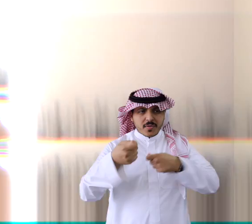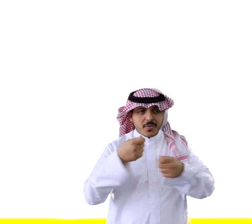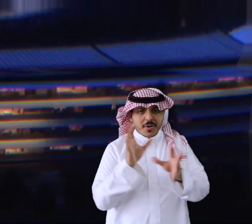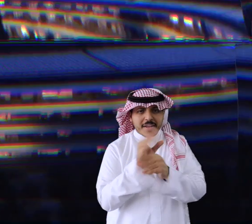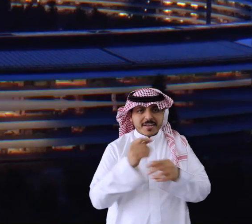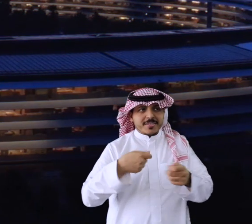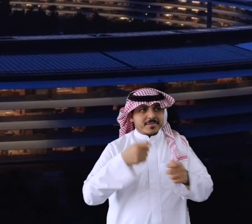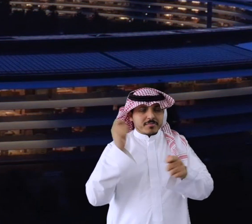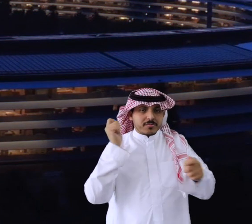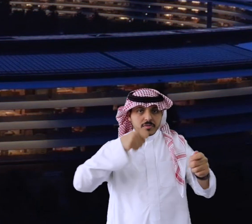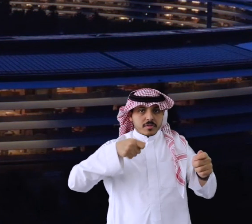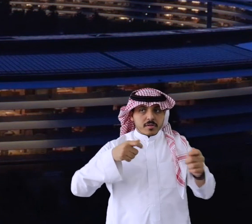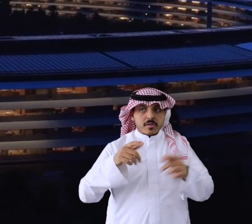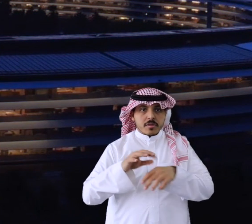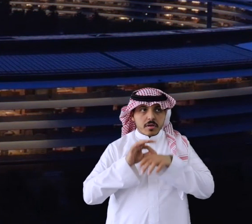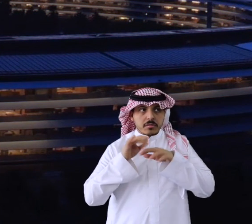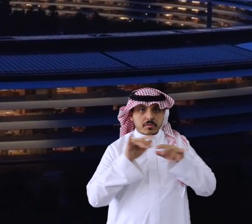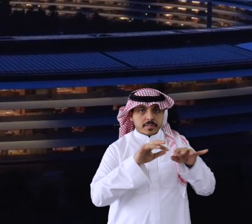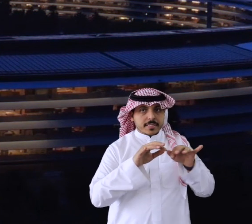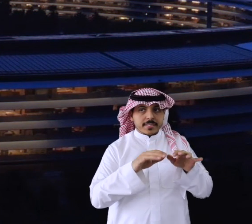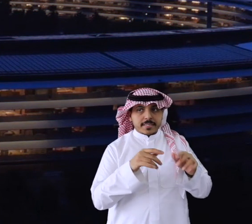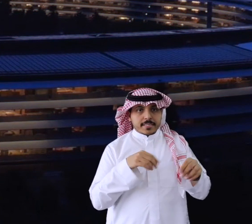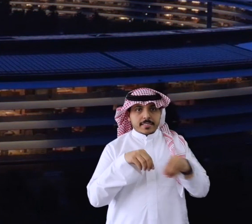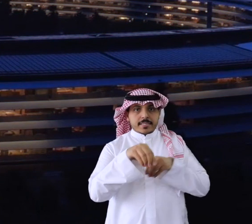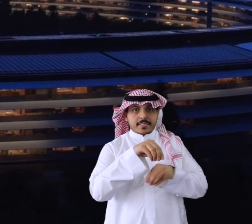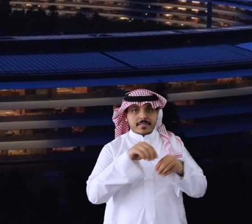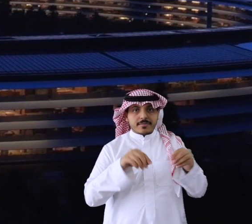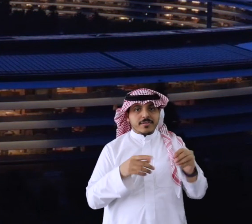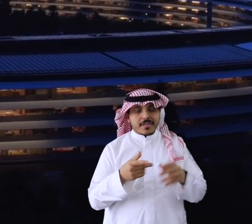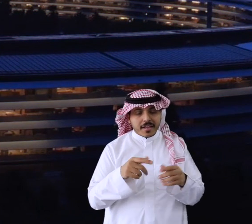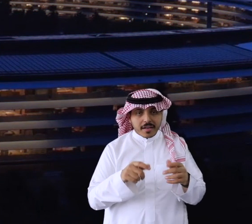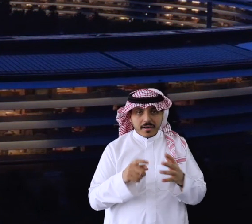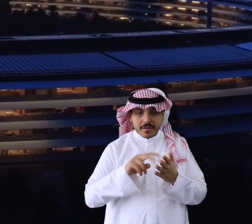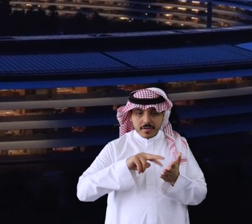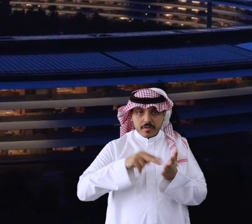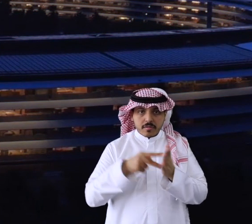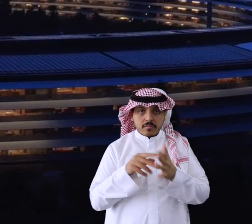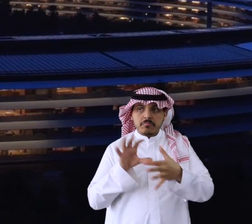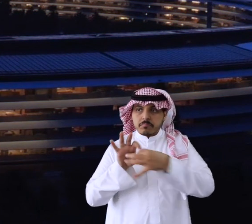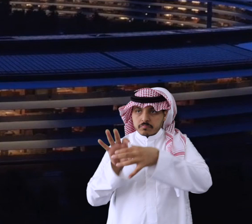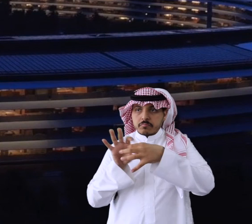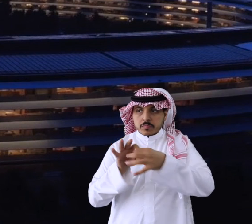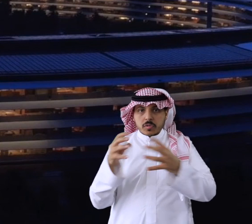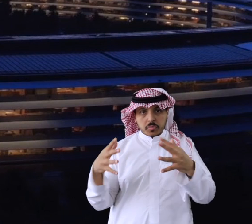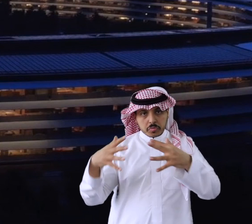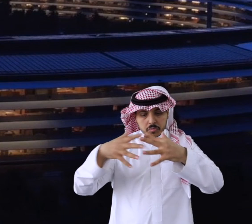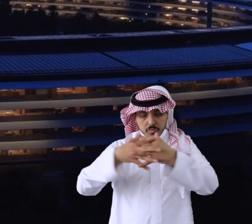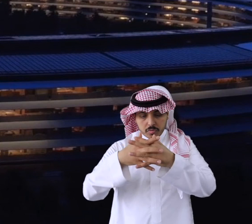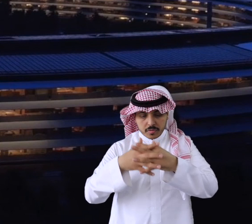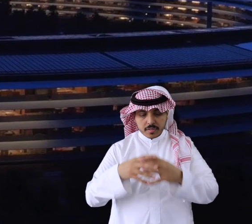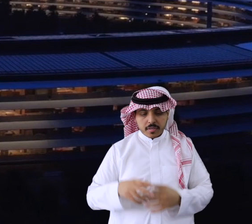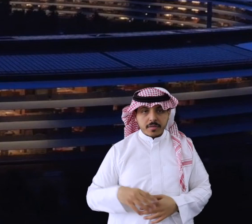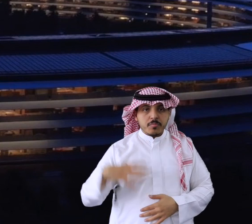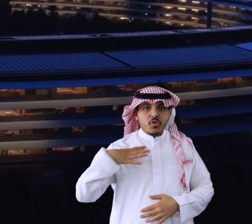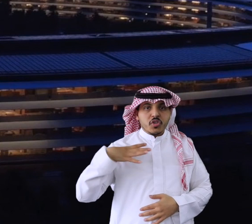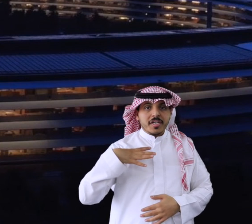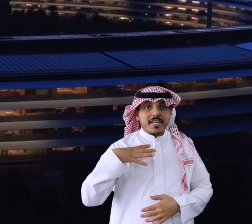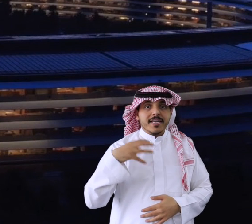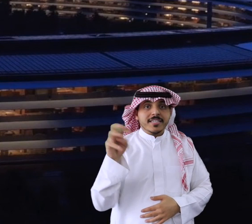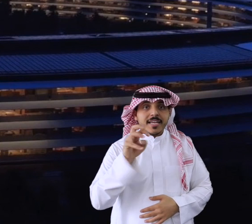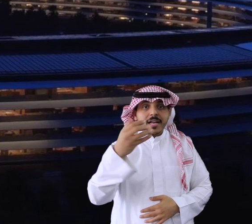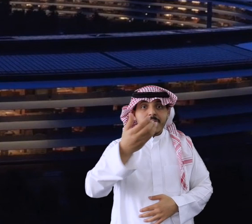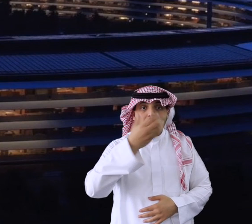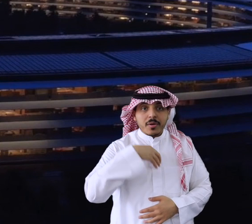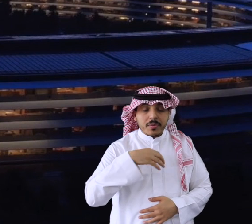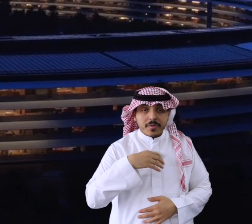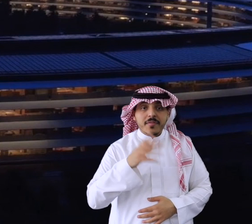قاعد ياثر على المستثمرين, فيصير قرارات تعديليه من شراكات من تعاونات من ايضا تيم كوك. ايش يقول؟